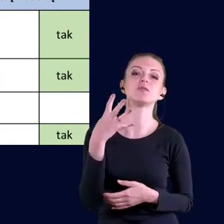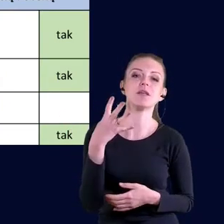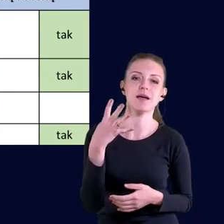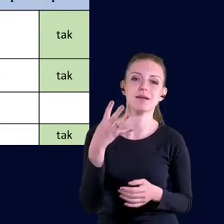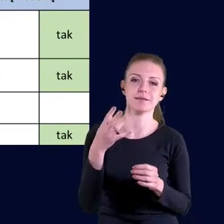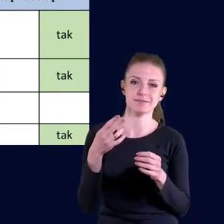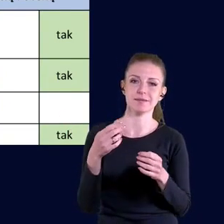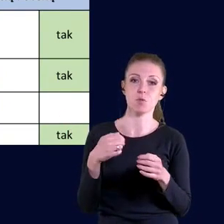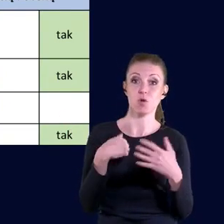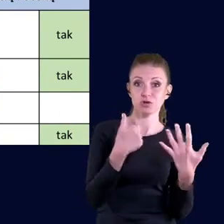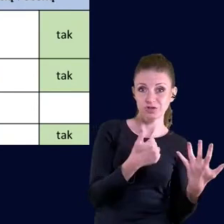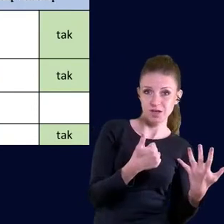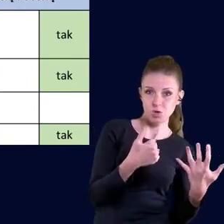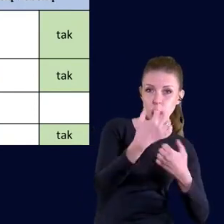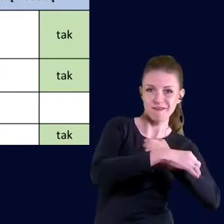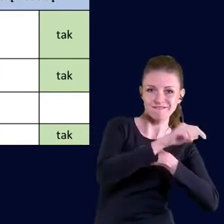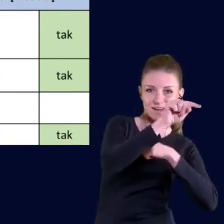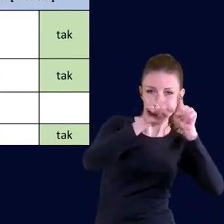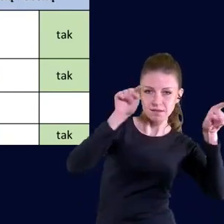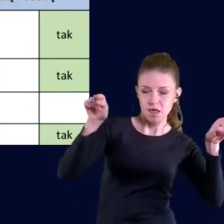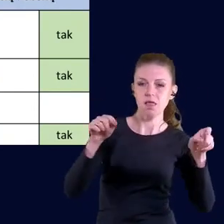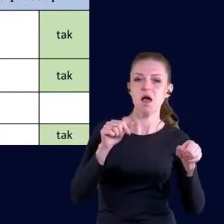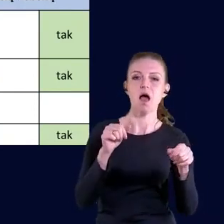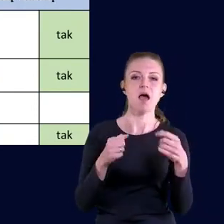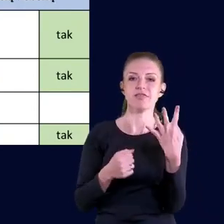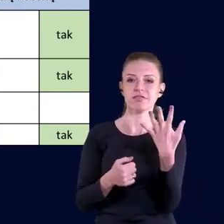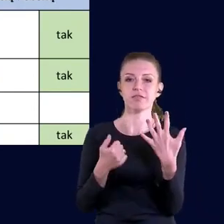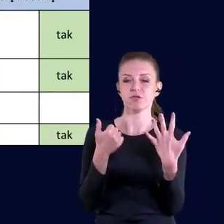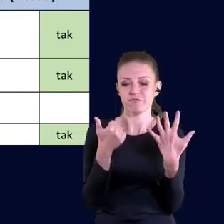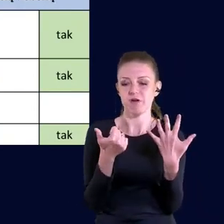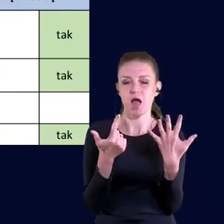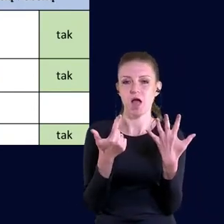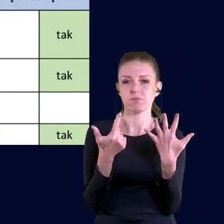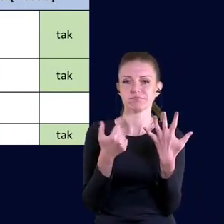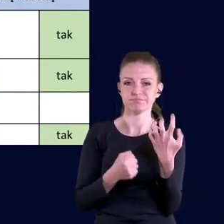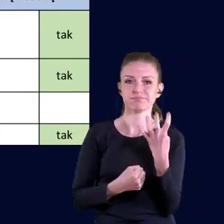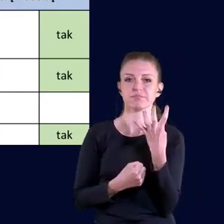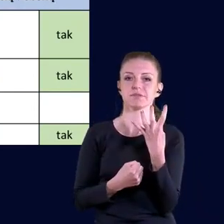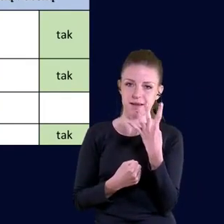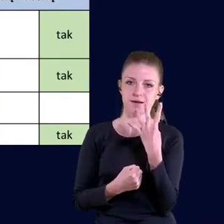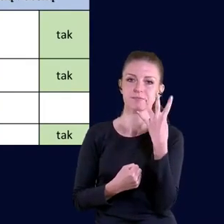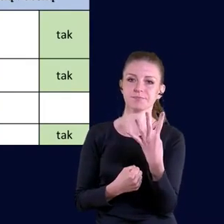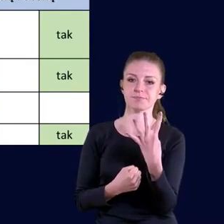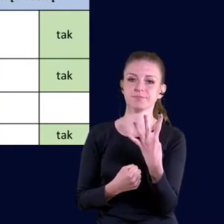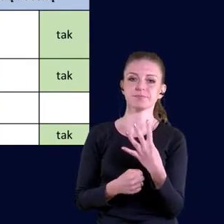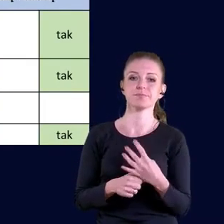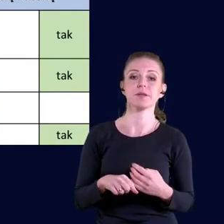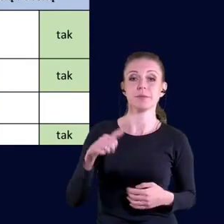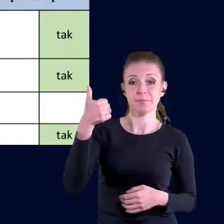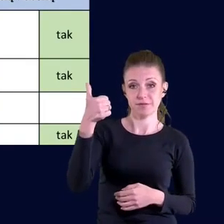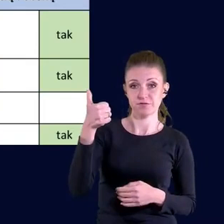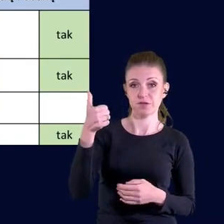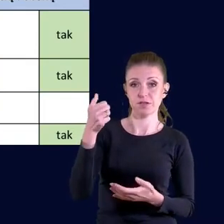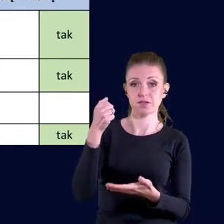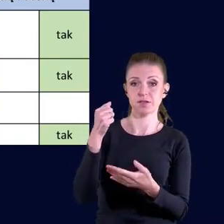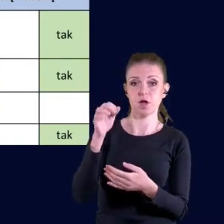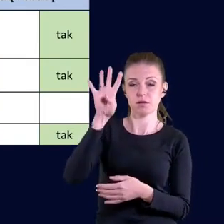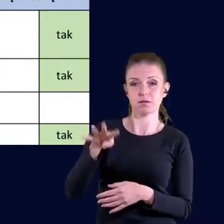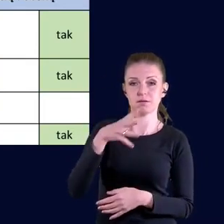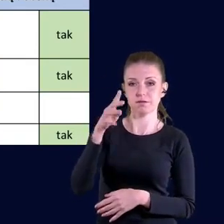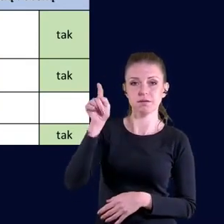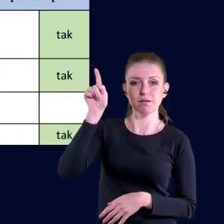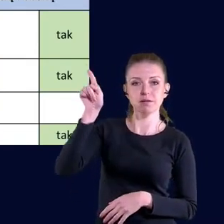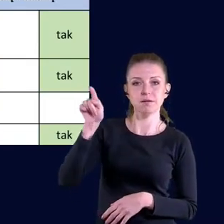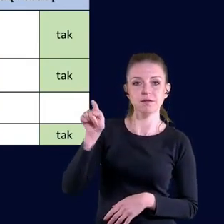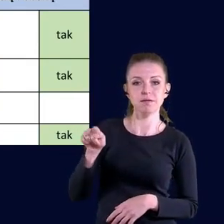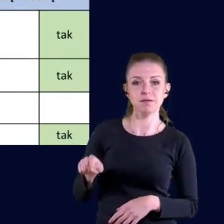pozostałe uniwersytety w pierwszej kolumnie po lewej stronie są wypisane elementy obowiązkowe